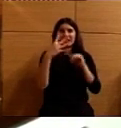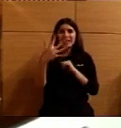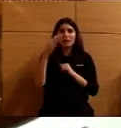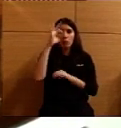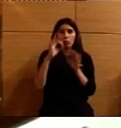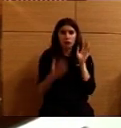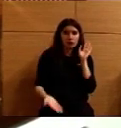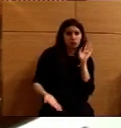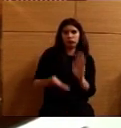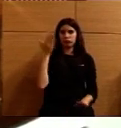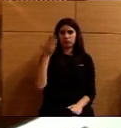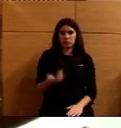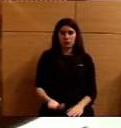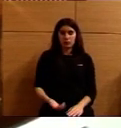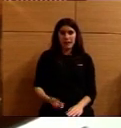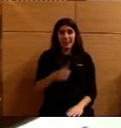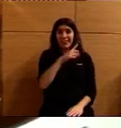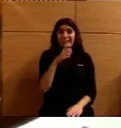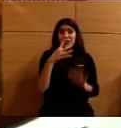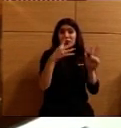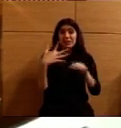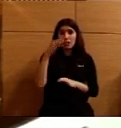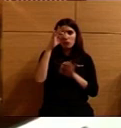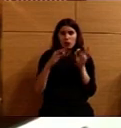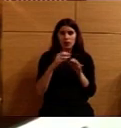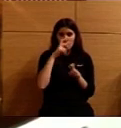195%. El 195%.